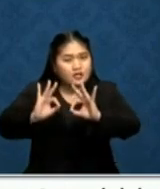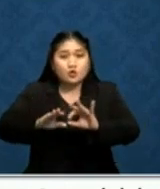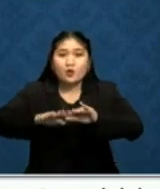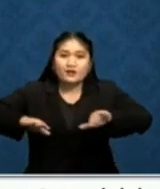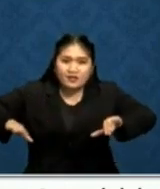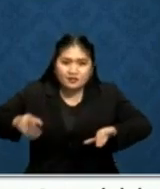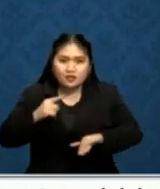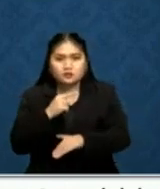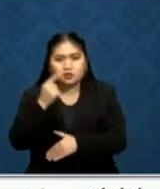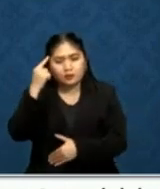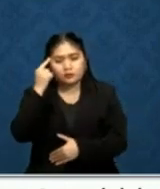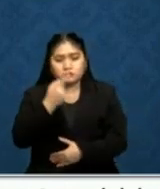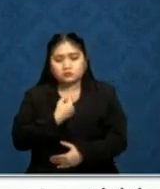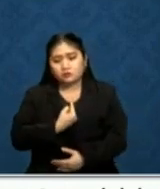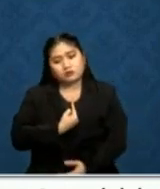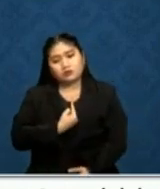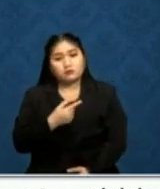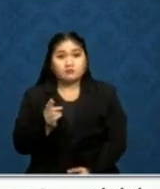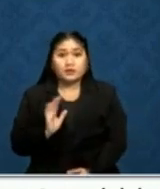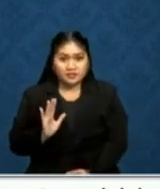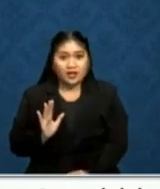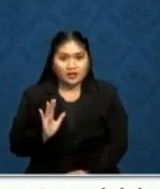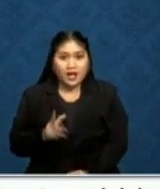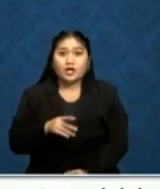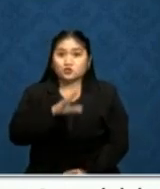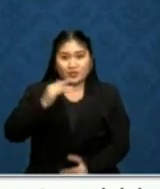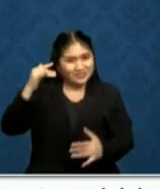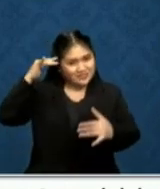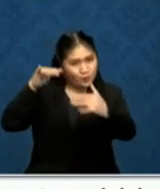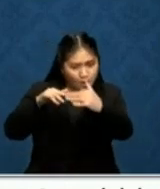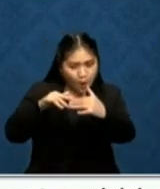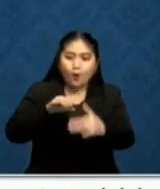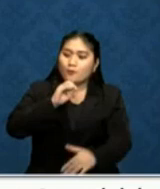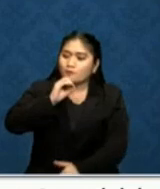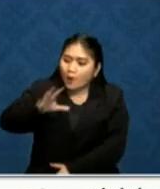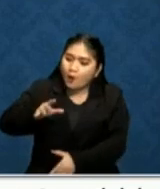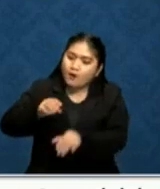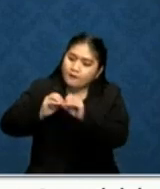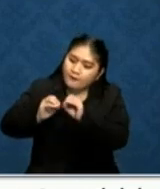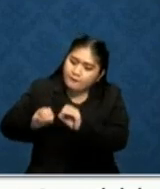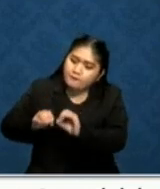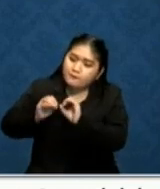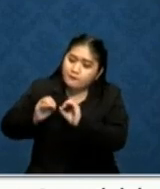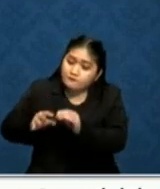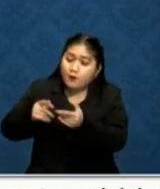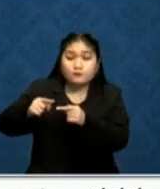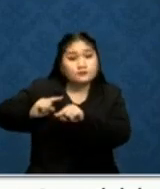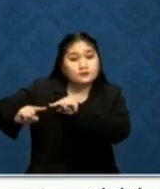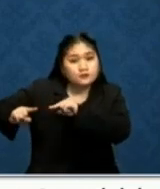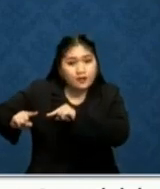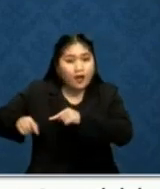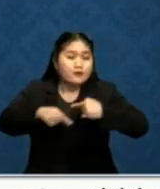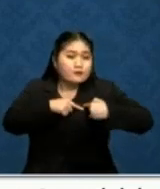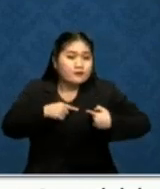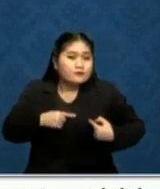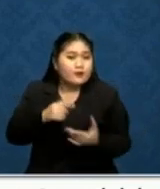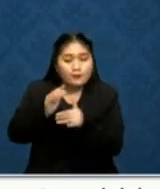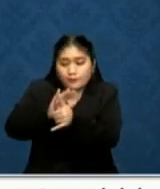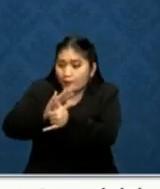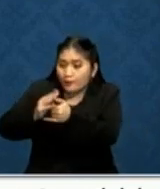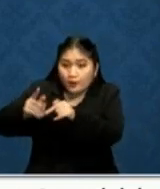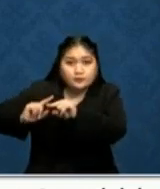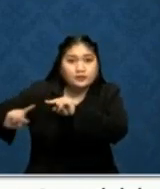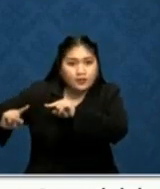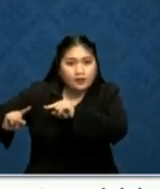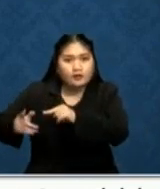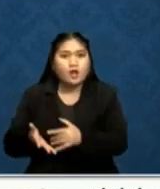จะได้ไม่เคว้งคว้างและนักจิตวิทยานี้ก็จะได้ชี้แนะขั้นตอนที่ถูกต้องเหมาะสมในการเยียวยาจิตใจเขาและกระบวน